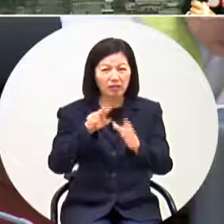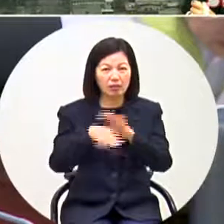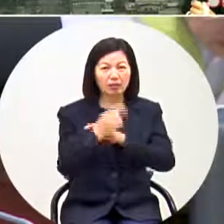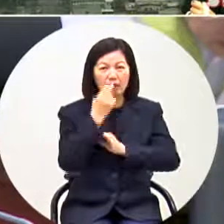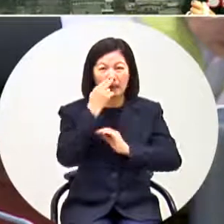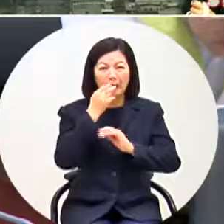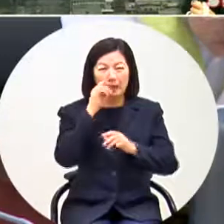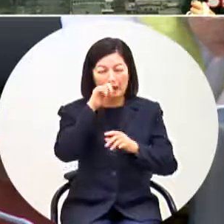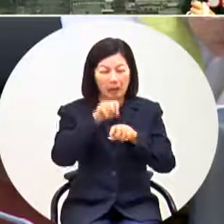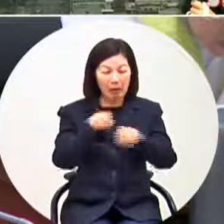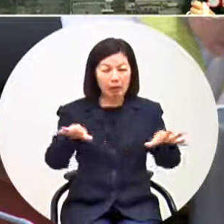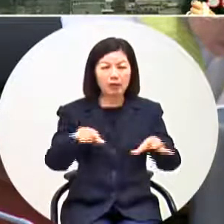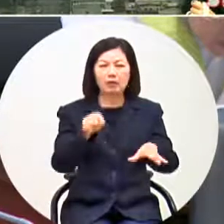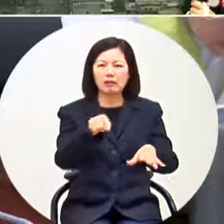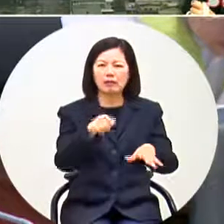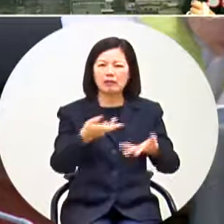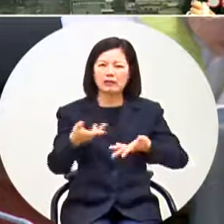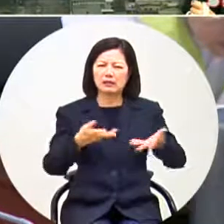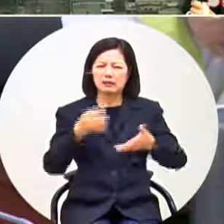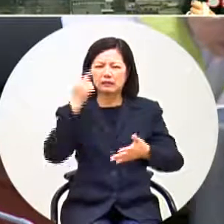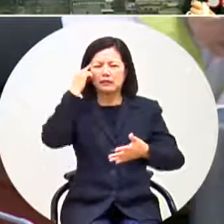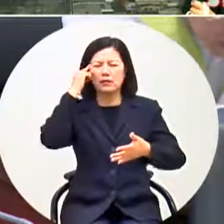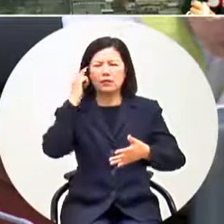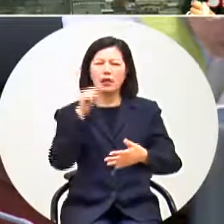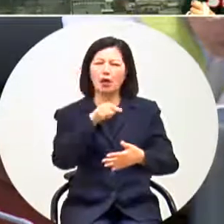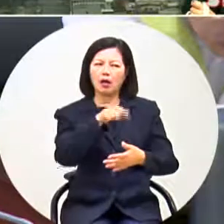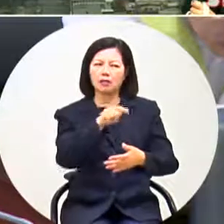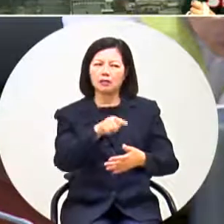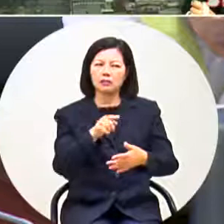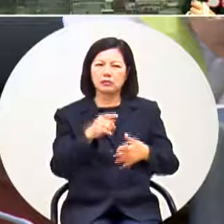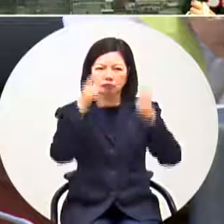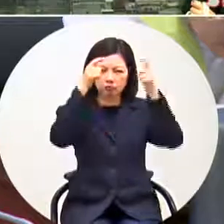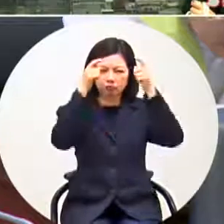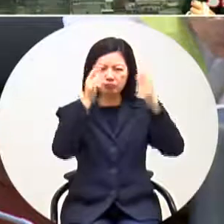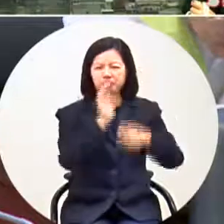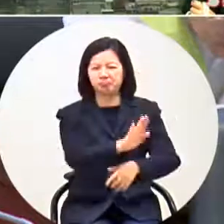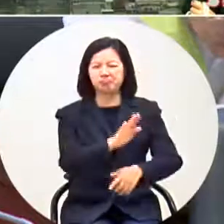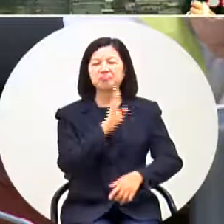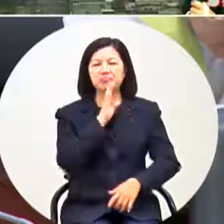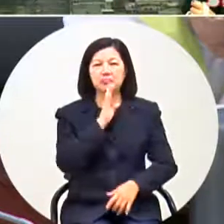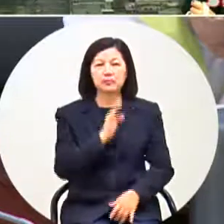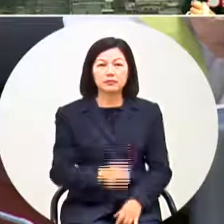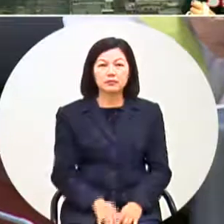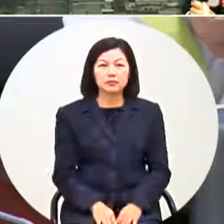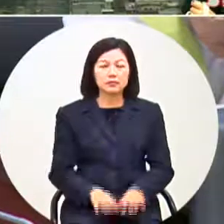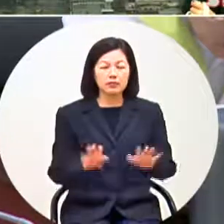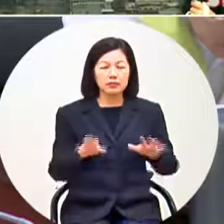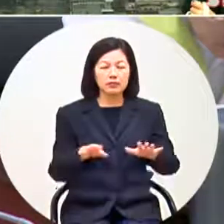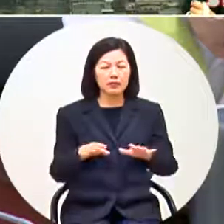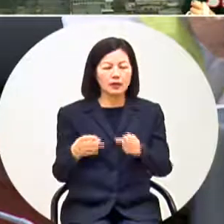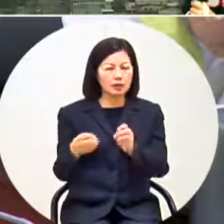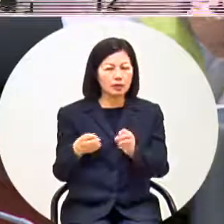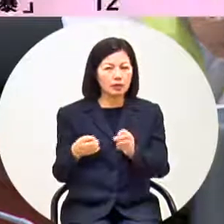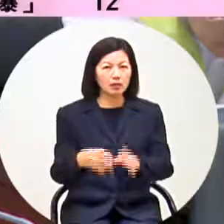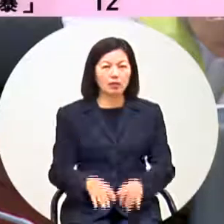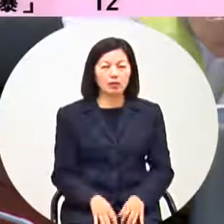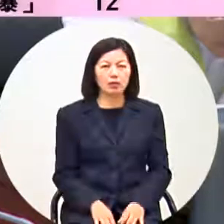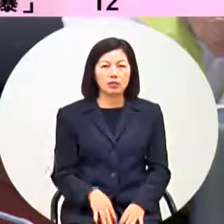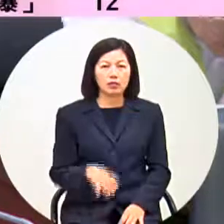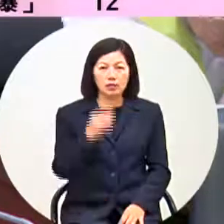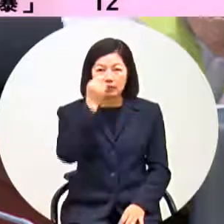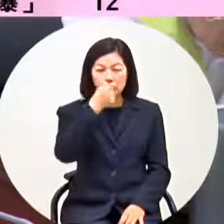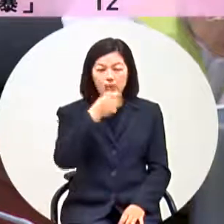就会想到我们高雄了哈。那现在要跟市长跟大家来探讨，尤其我们凤山也非常严重哦。